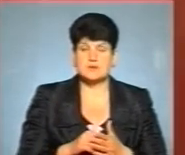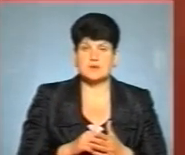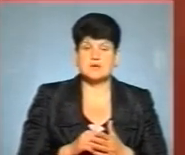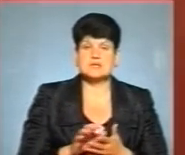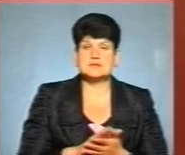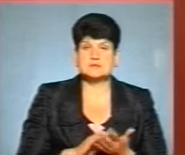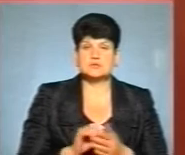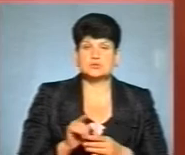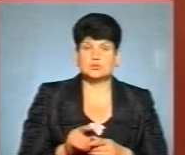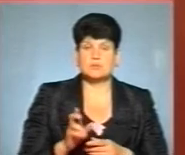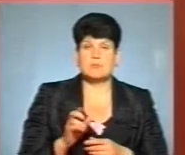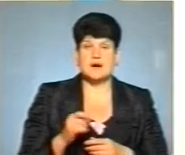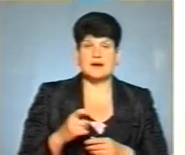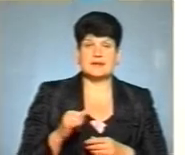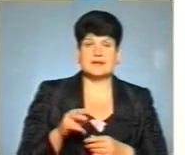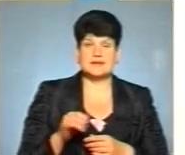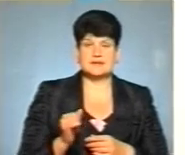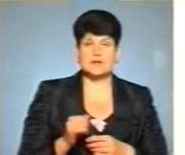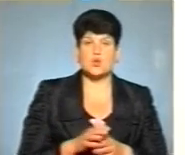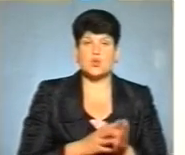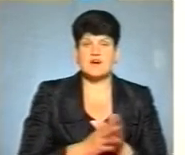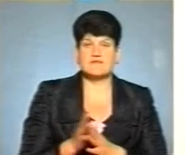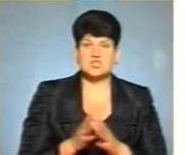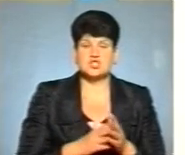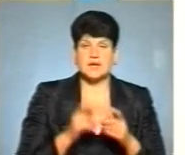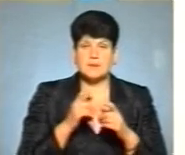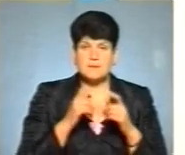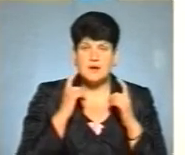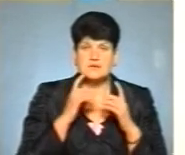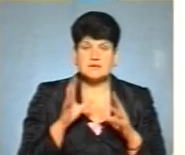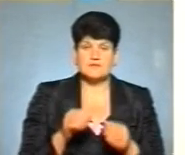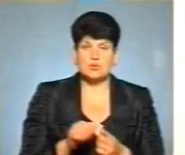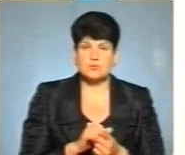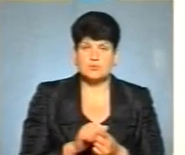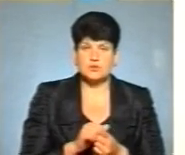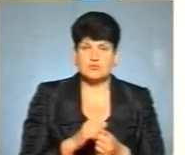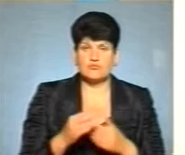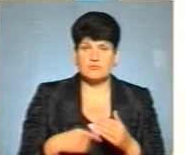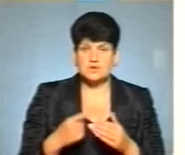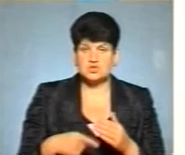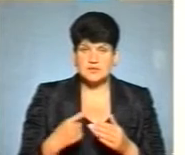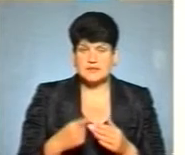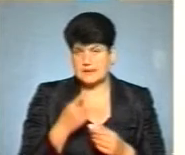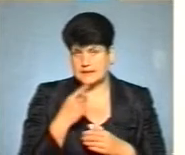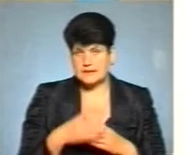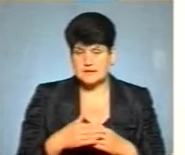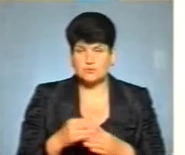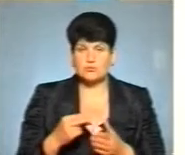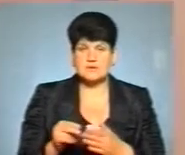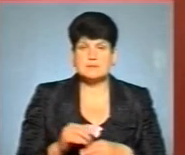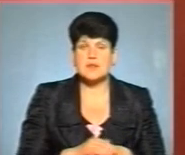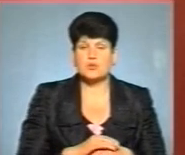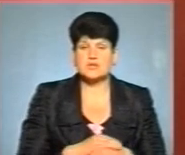Утилізують тут лише бахіли, рукавички та маски, а от верхній захисний комбінезон перуть у пральній машині, яку не так давно придбали за благодійні внески